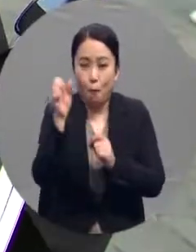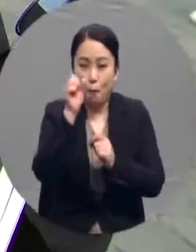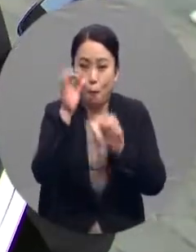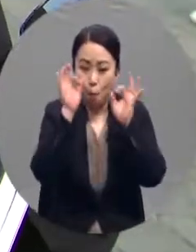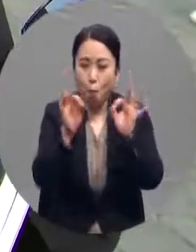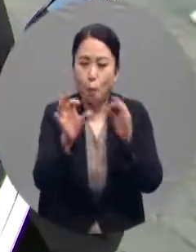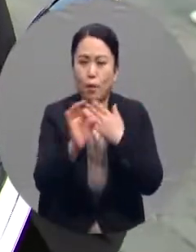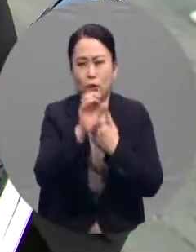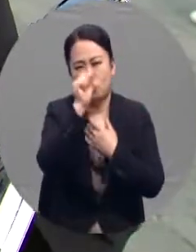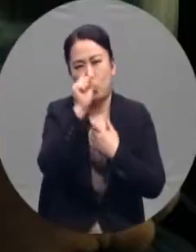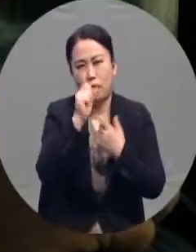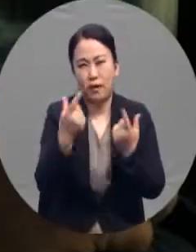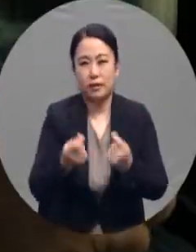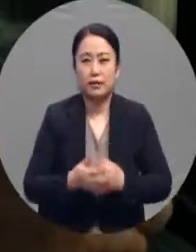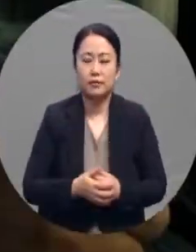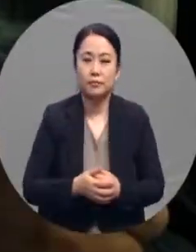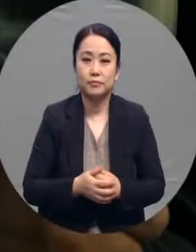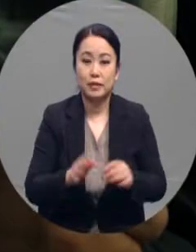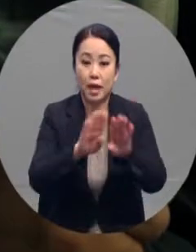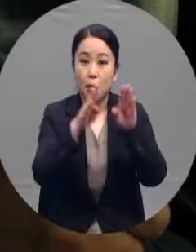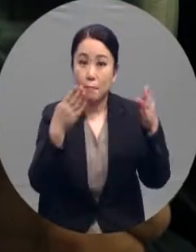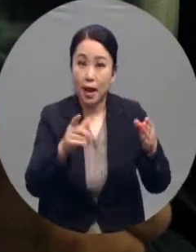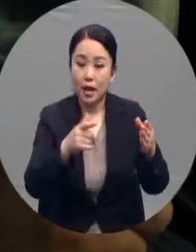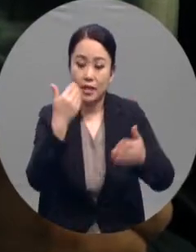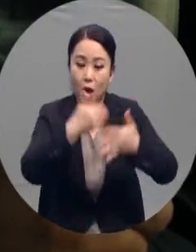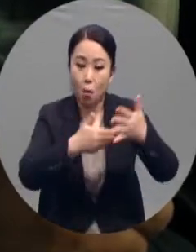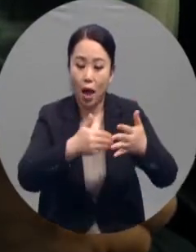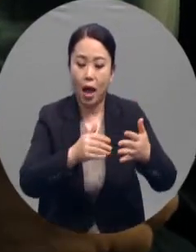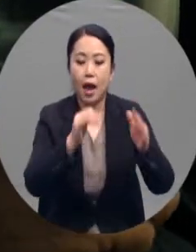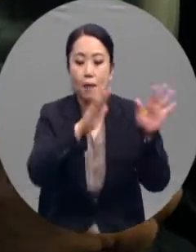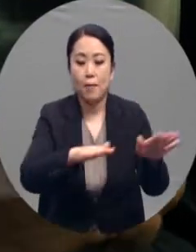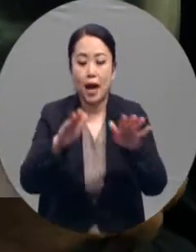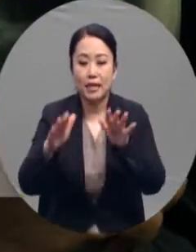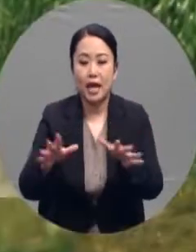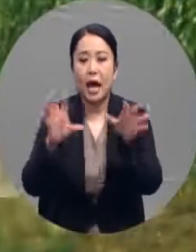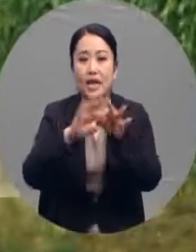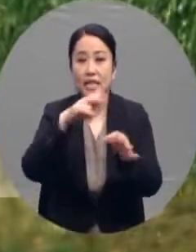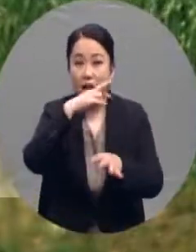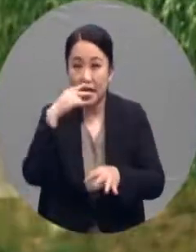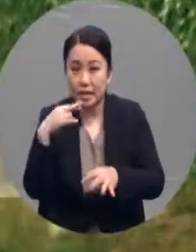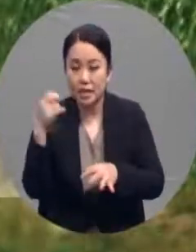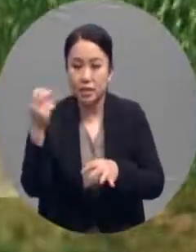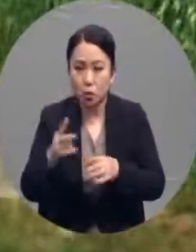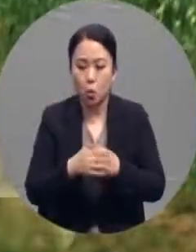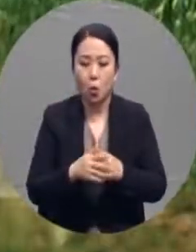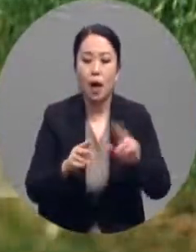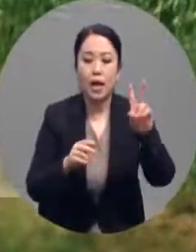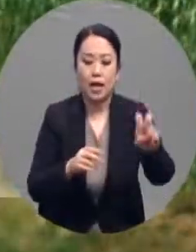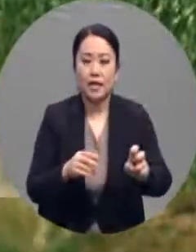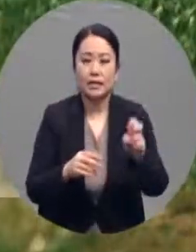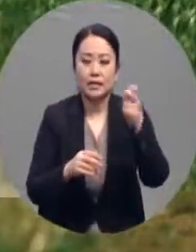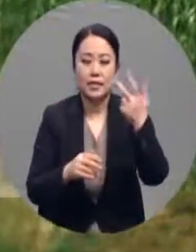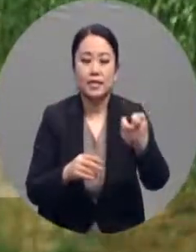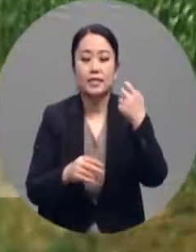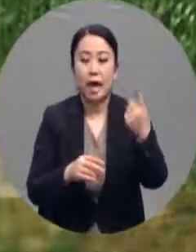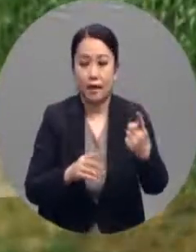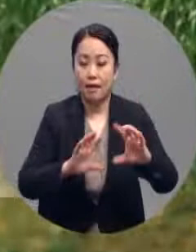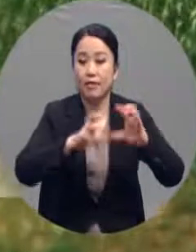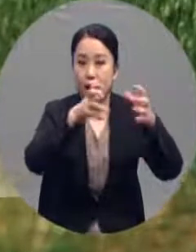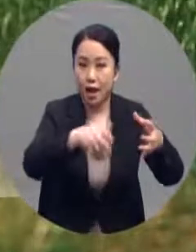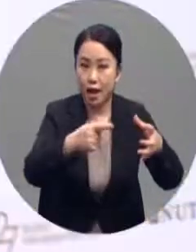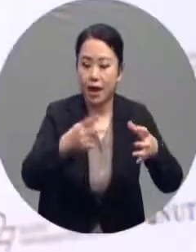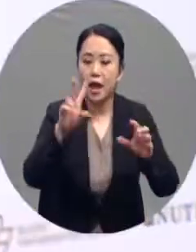수 있었으면 좋겠어요. 개막작 바다의 향기를 비롯해 71개 나라 영화 242편이